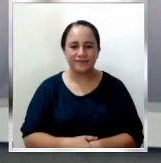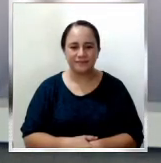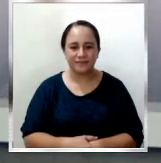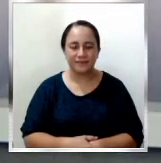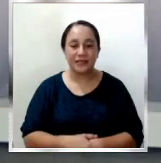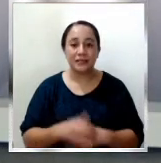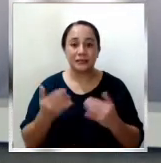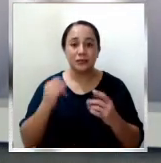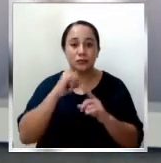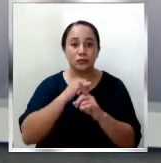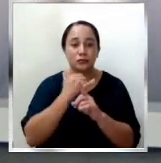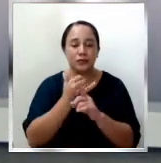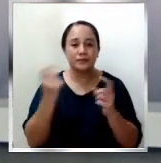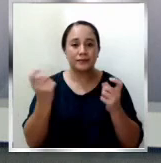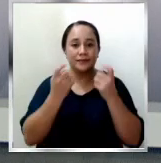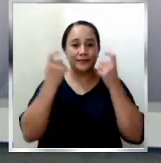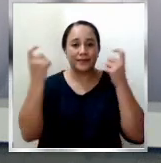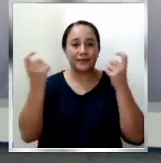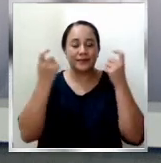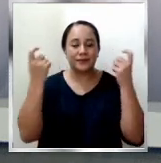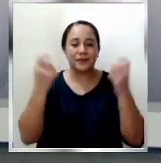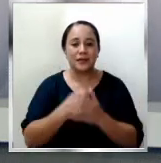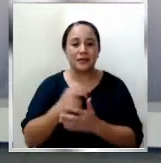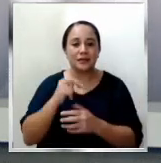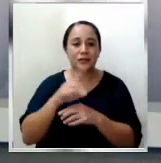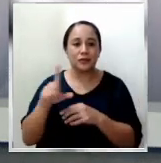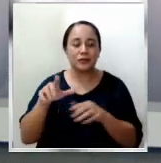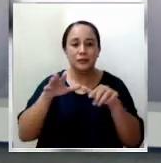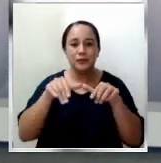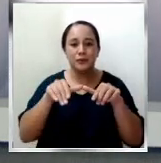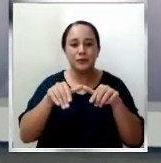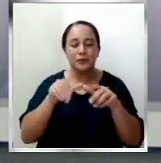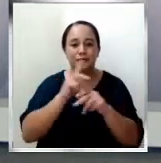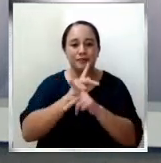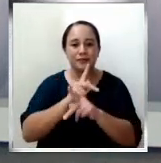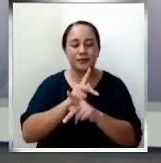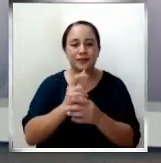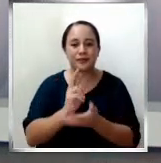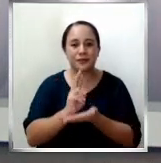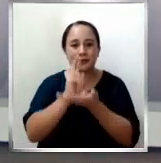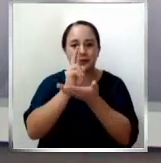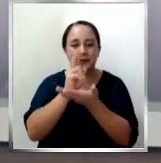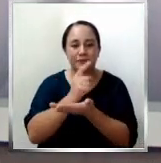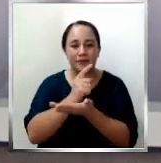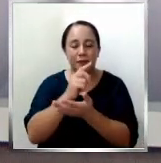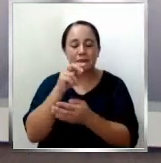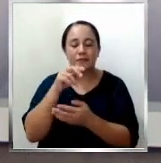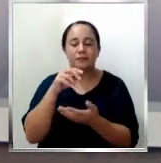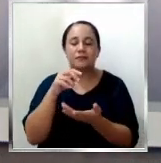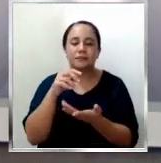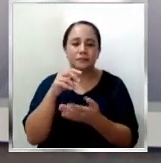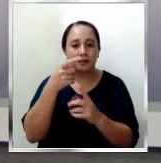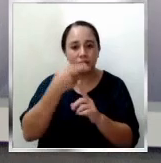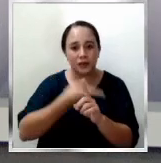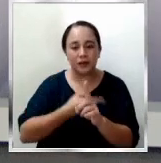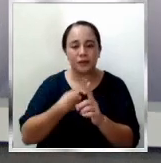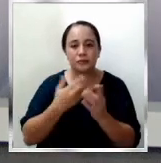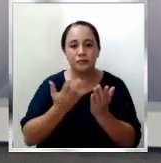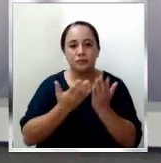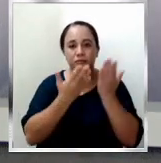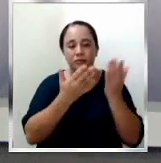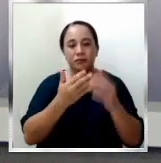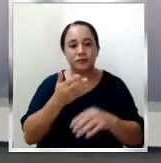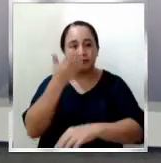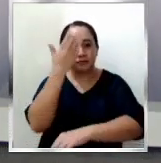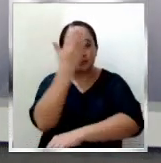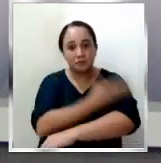Hulyo ay pinagdiriwang natin ang National Disability Prevention and Rehabilitation Month. Handog natin sa mga naputulan ng kamay